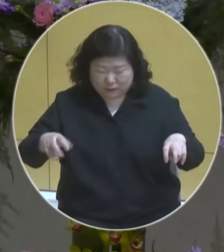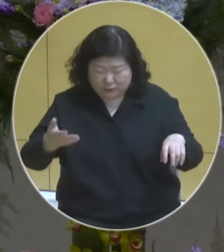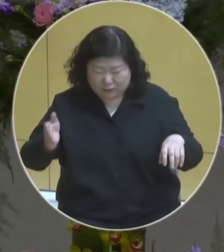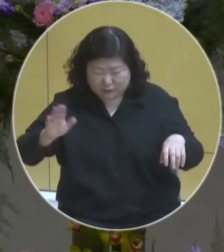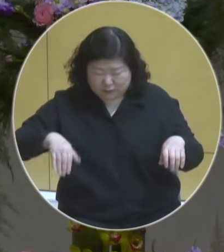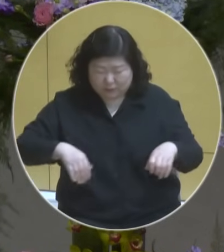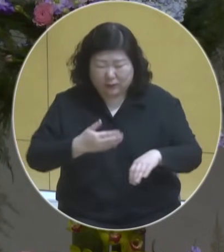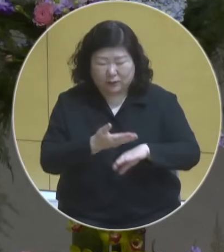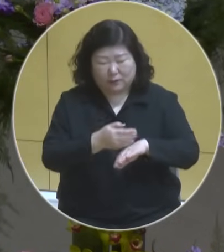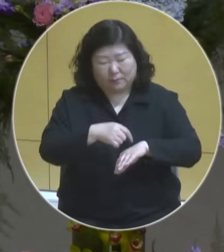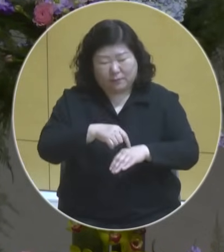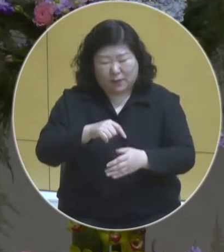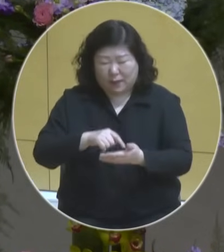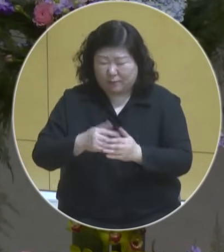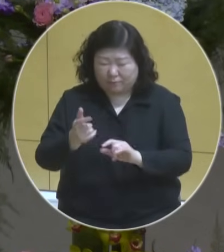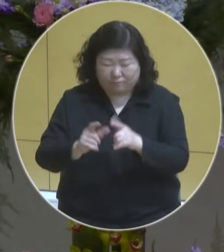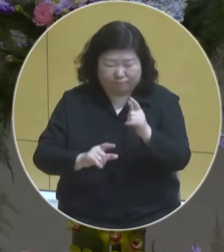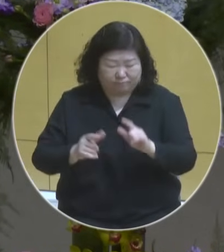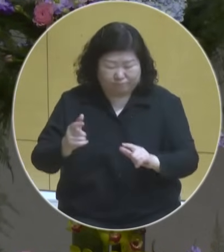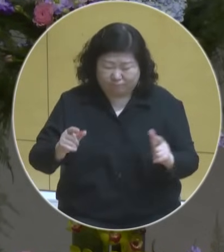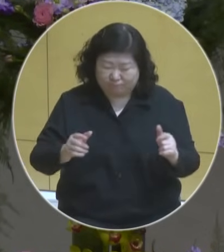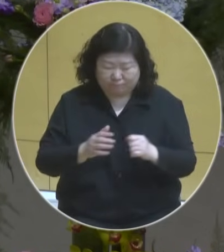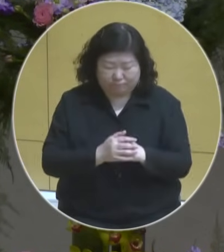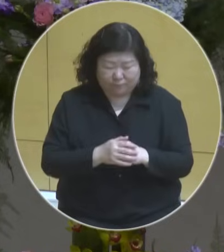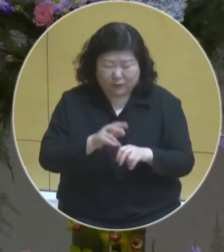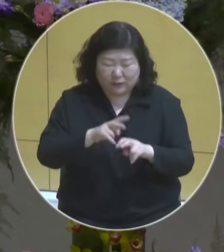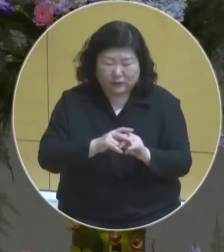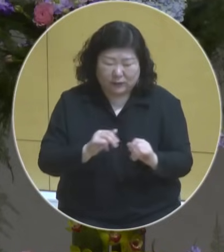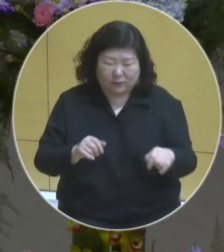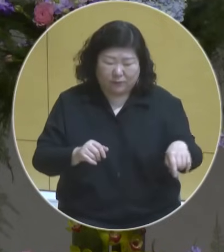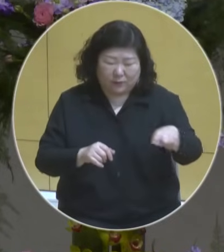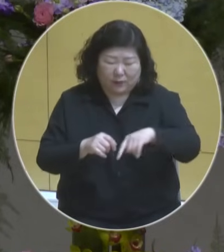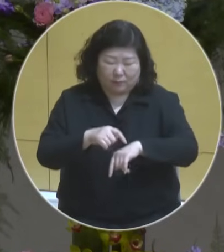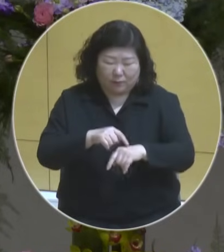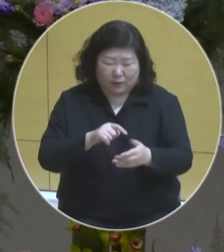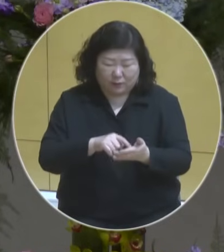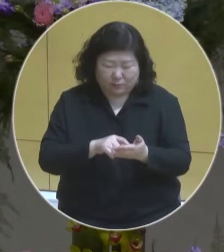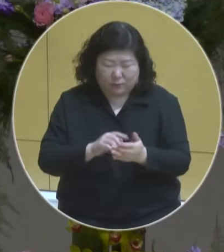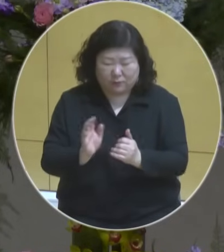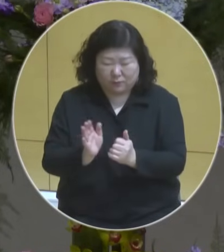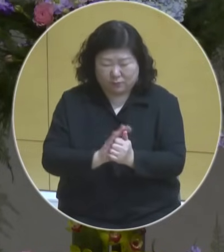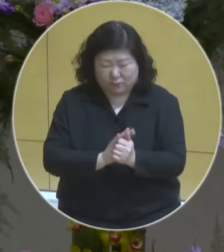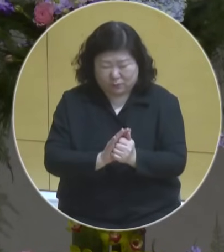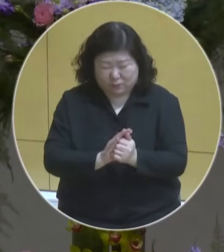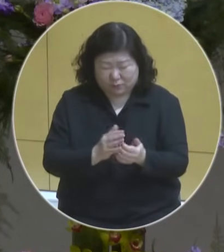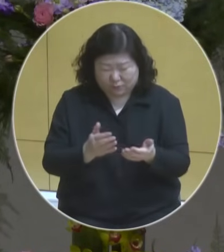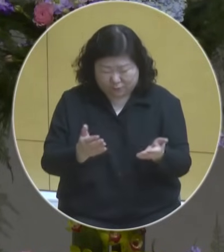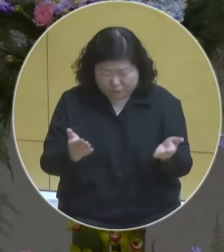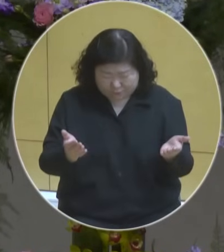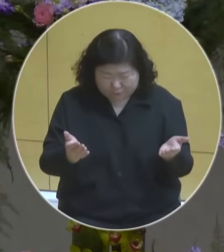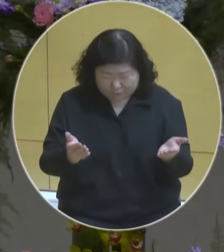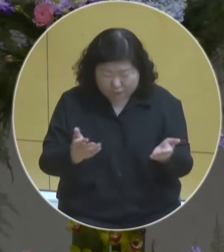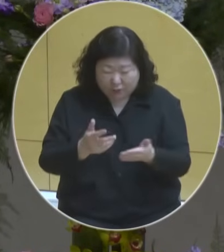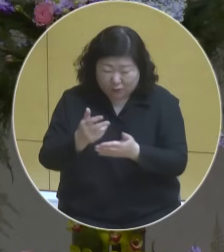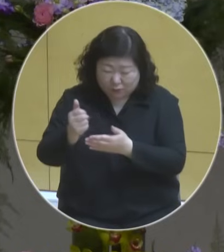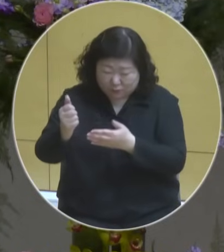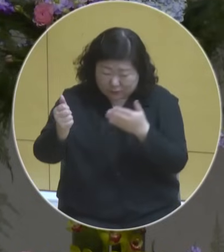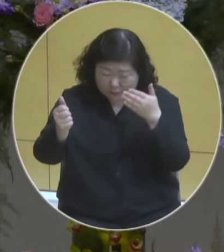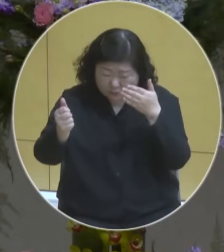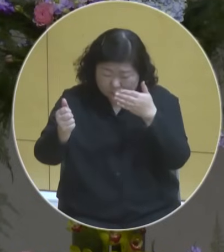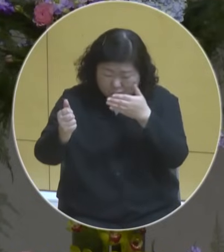하나님 앉아 있는 주님의 백성들의 마음을이 시간 주께서 오만 주셔서 주님께 집중하게 하여